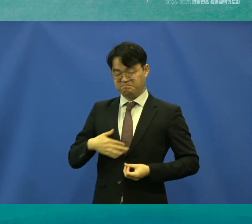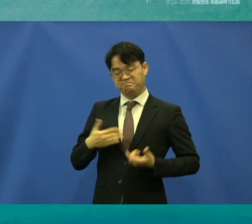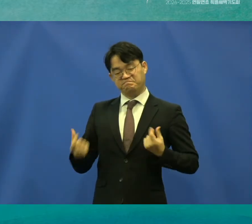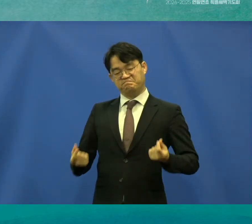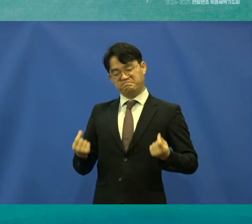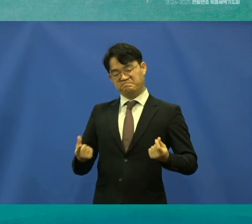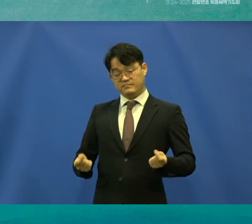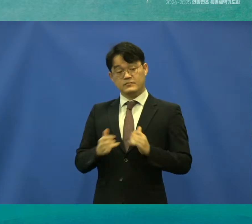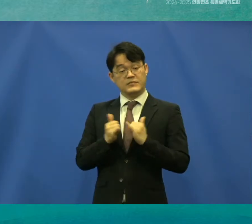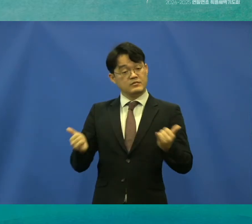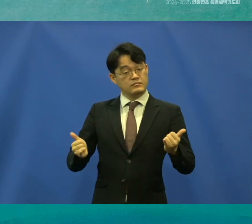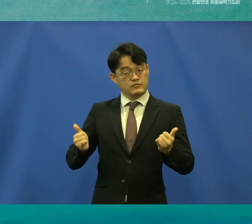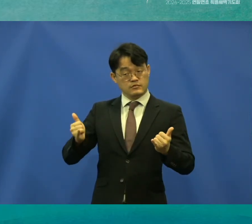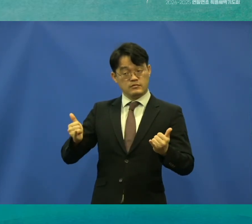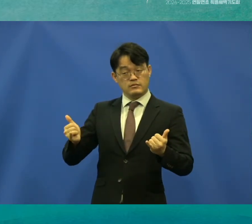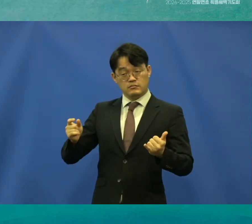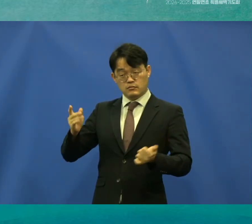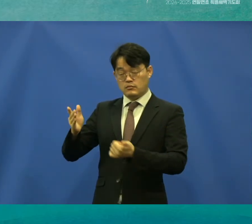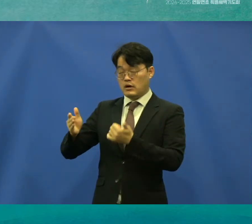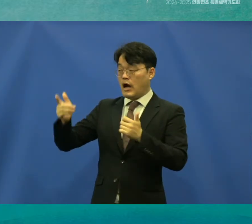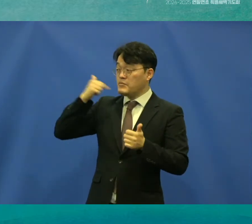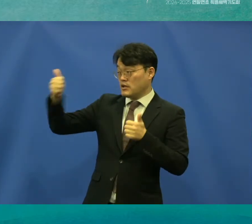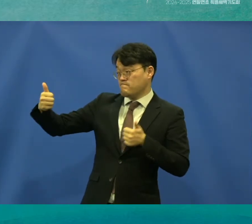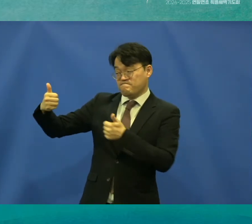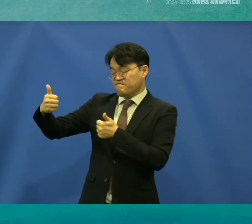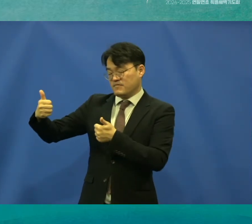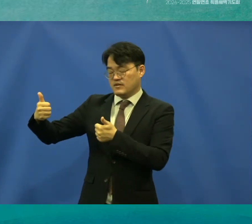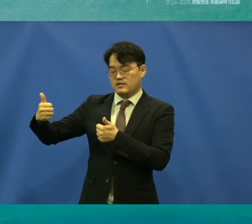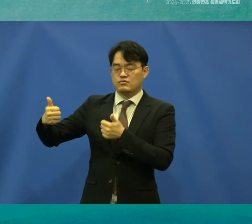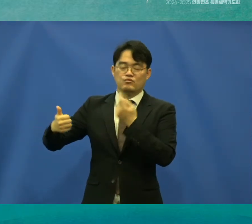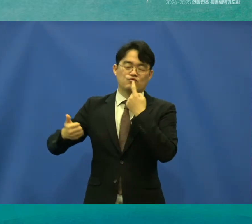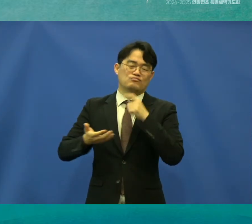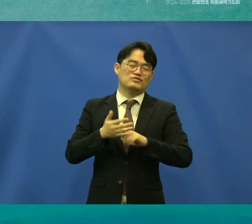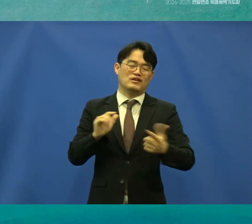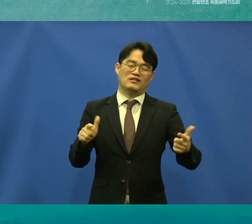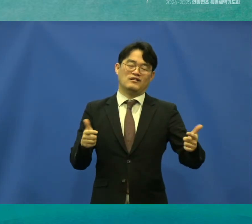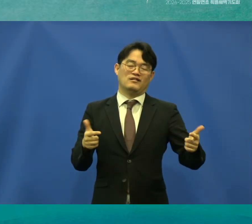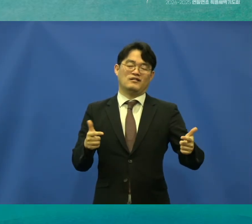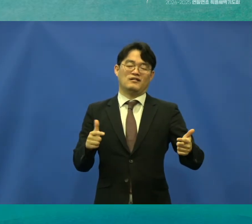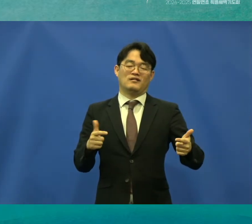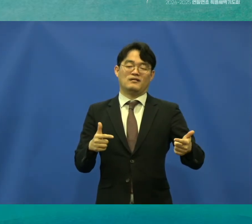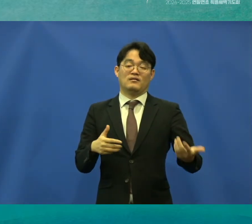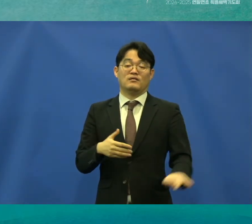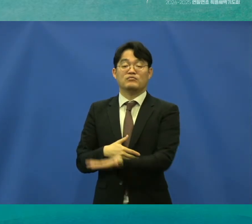교회 안에 있는데 예수를 믿는 것 같은데